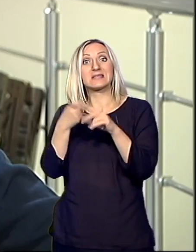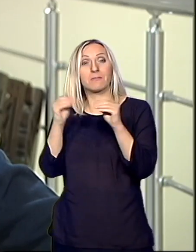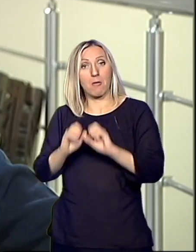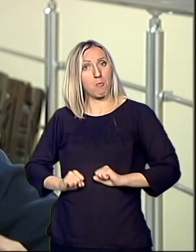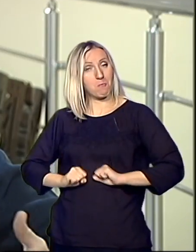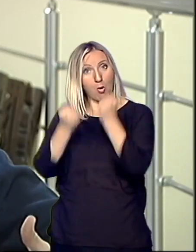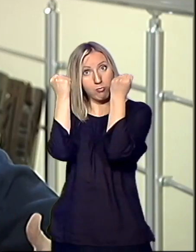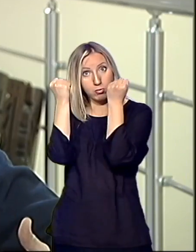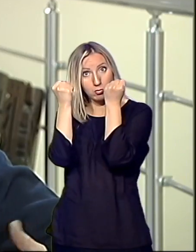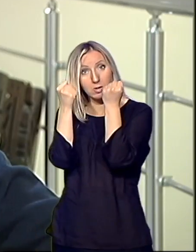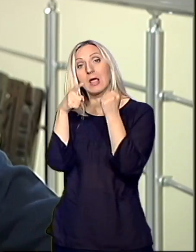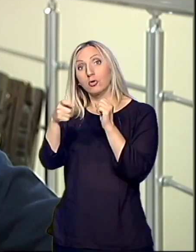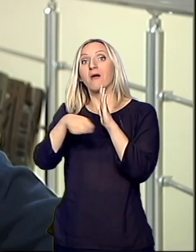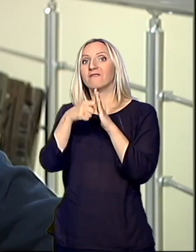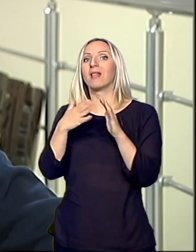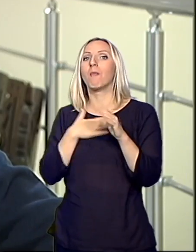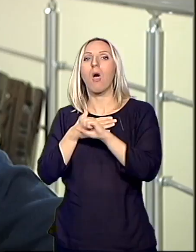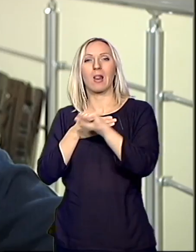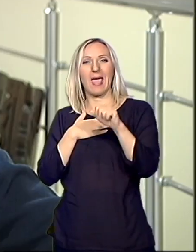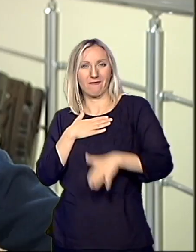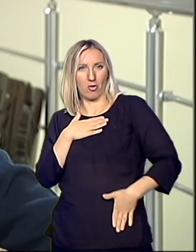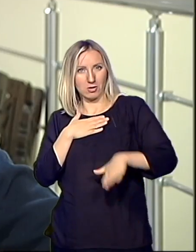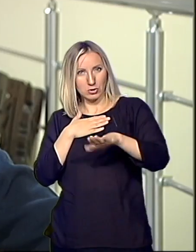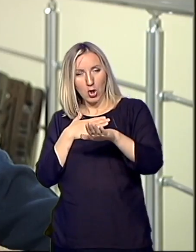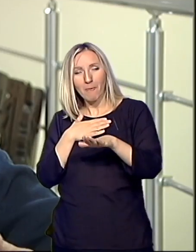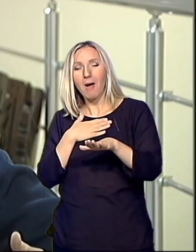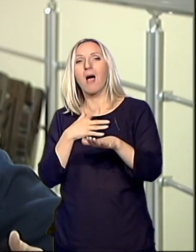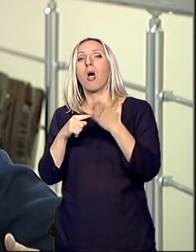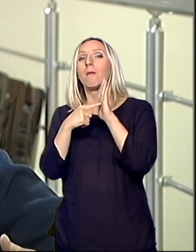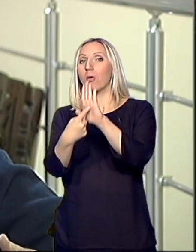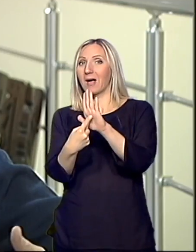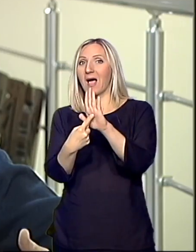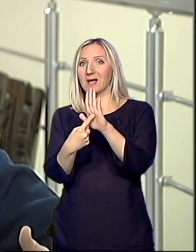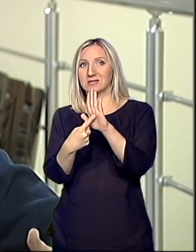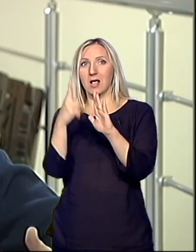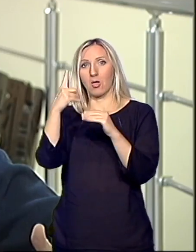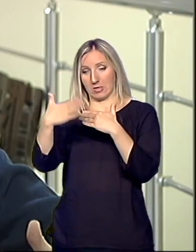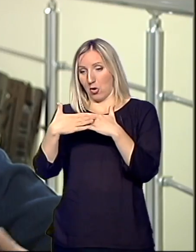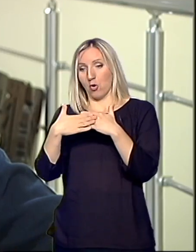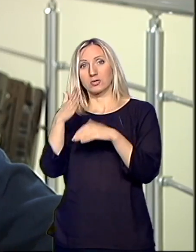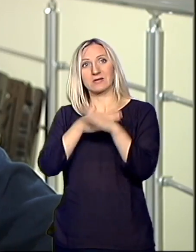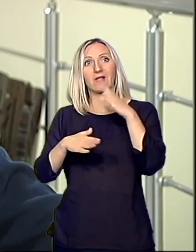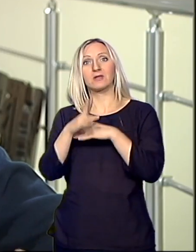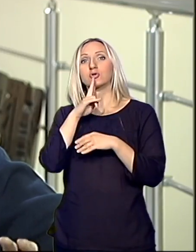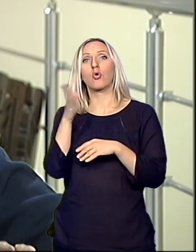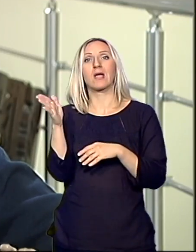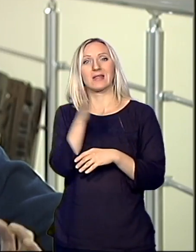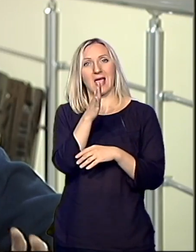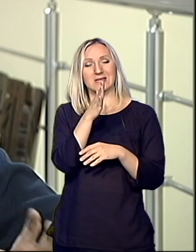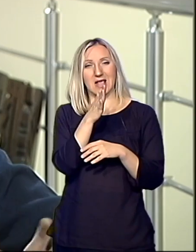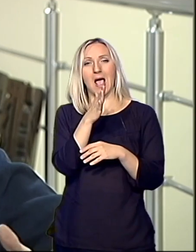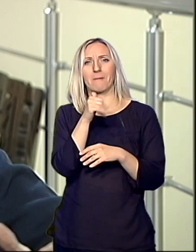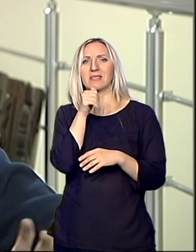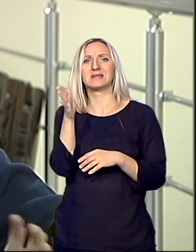je film Moje levo stopalo pokazao jedan odnos prema invalidnosti koji je na zapadu bio, kad